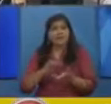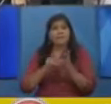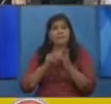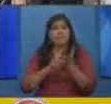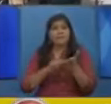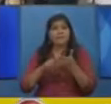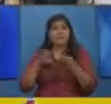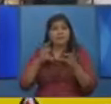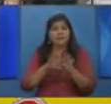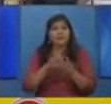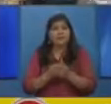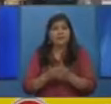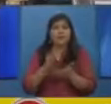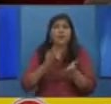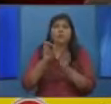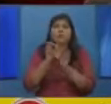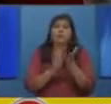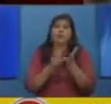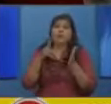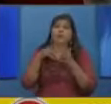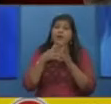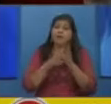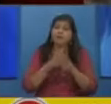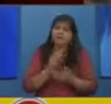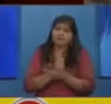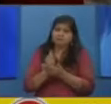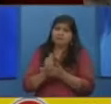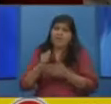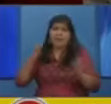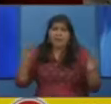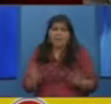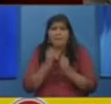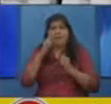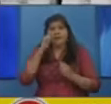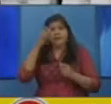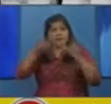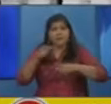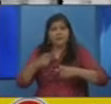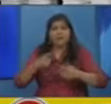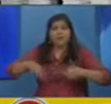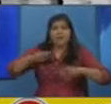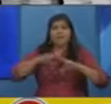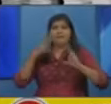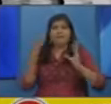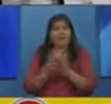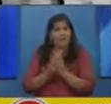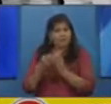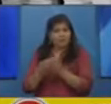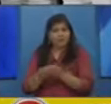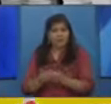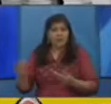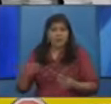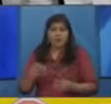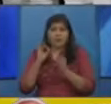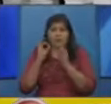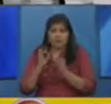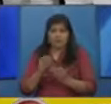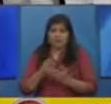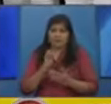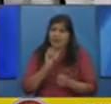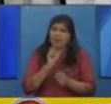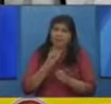भाई समेत पुलवामा के मेहनतकश भाई बहनों को और उनके परिवार वालों को उनकी प्रशंसा करता